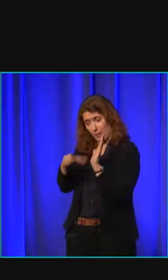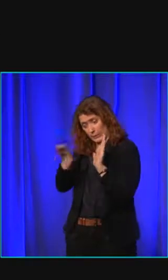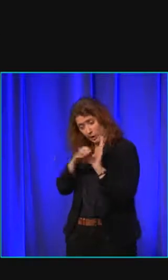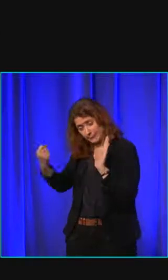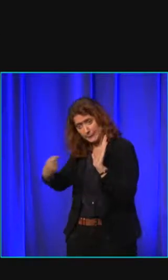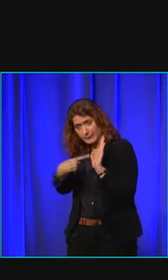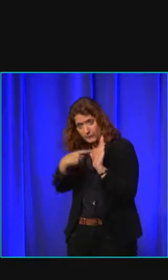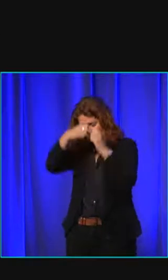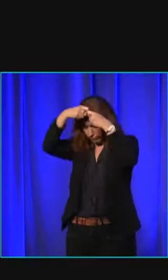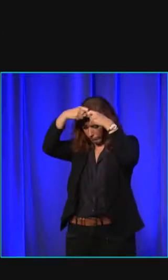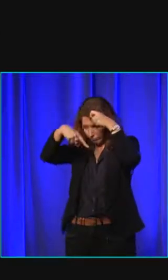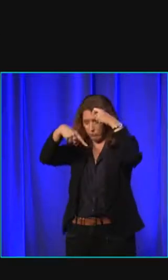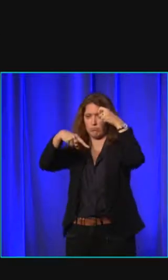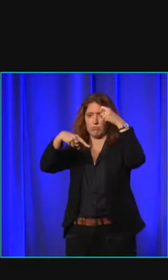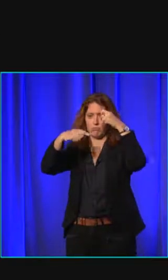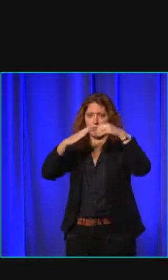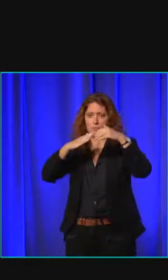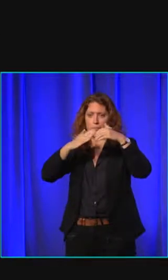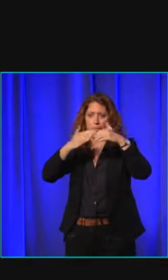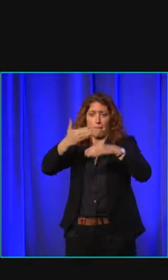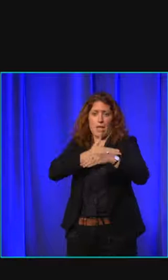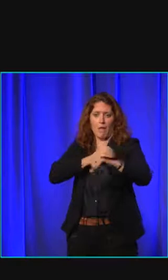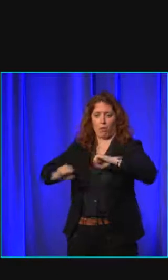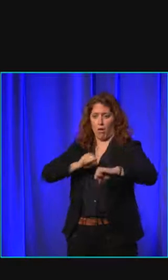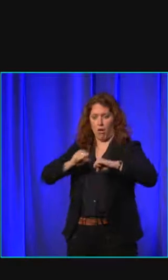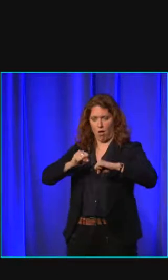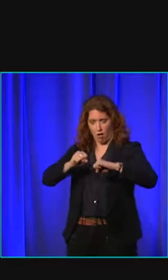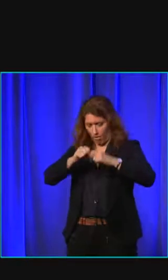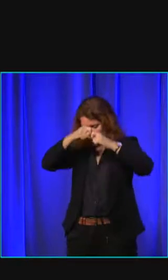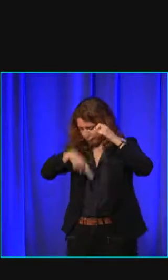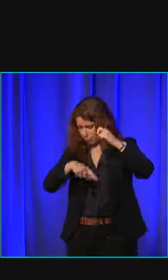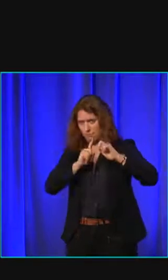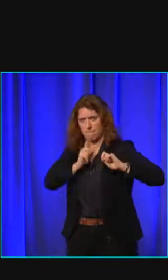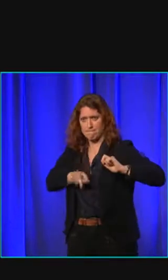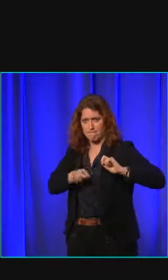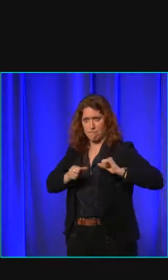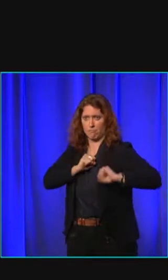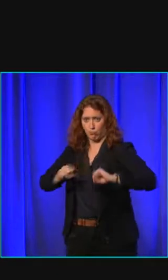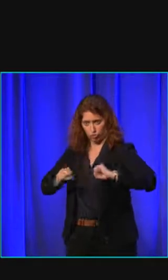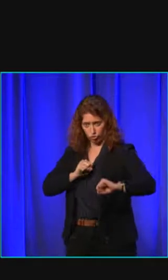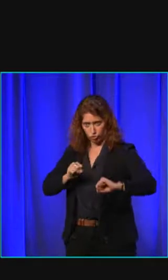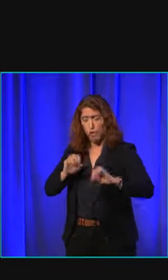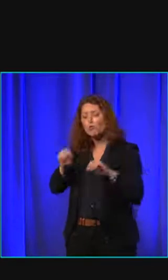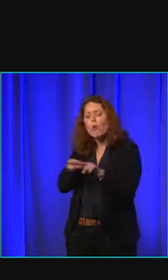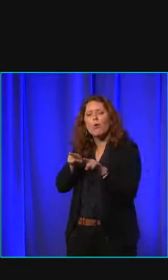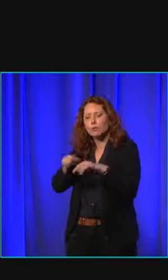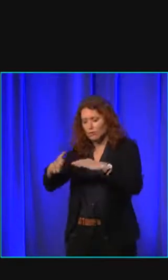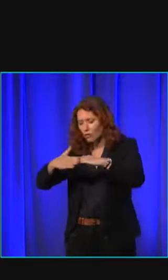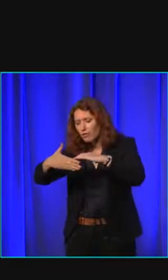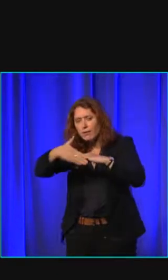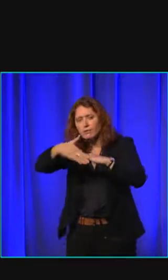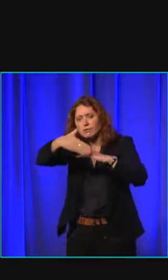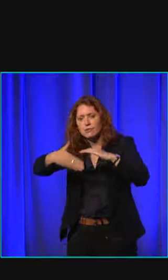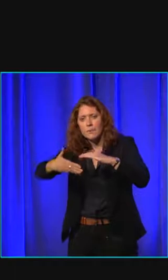code commun, au niveau du cortex prémoteur. Au niveau du cortex préfrontal, il y a des informations aussi qui vont aller